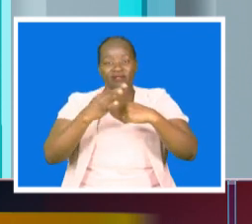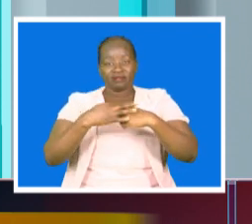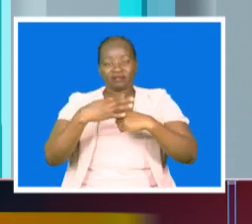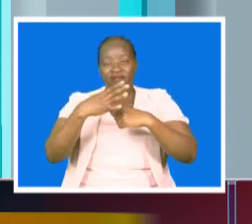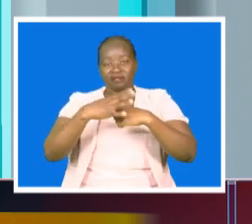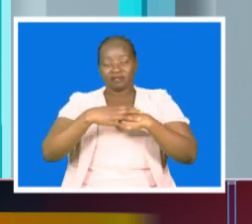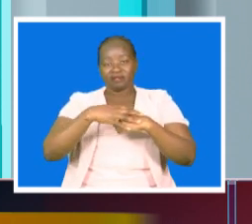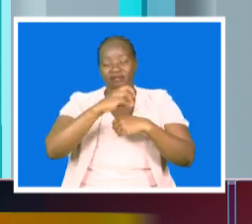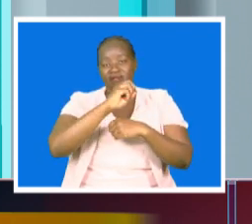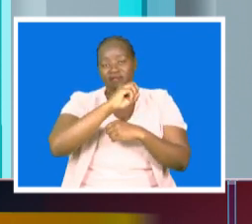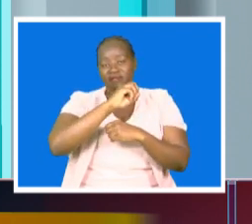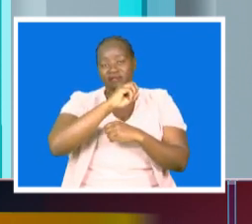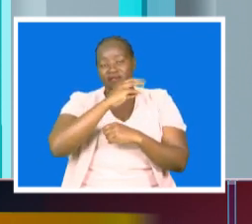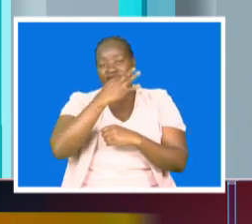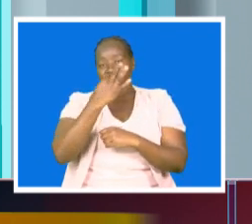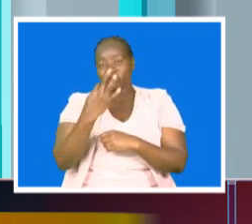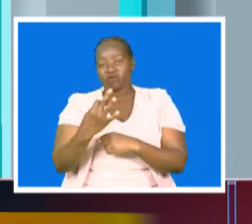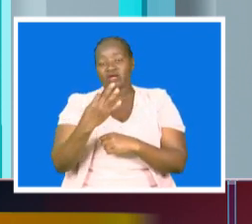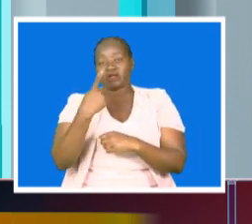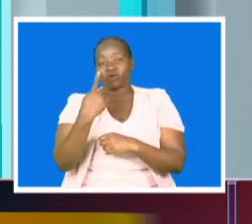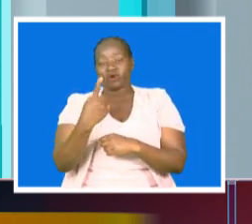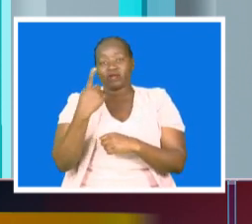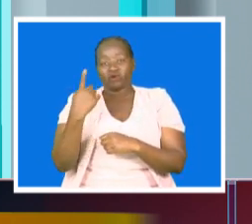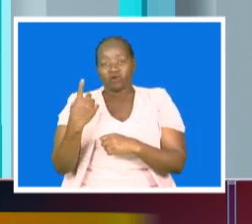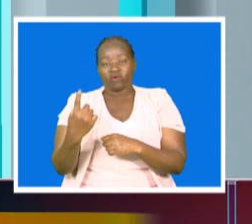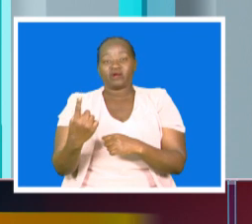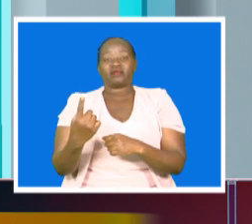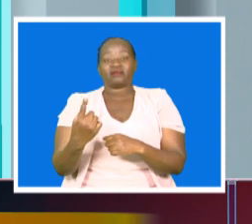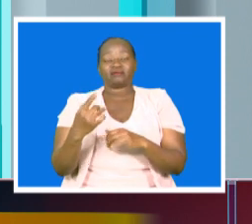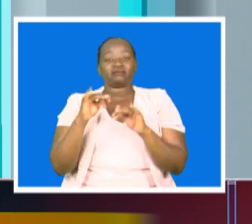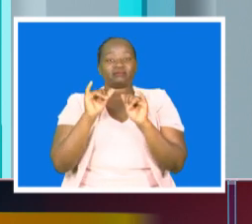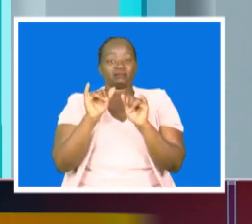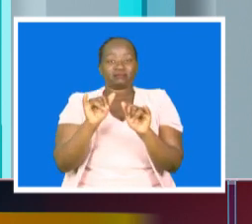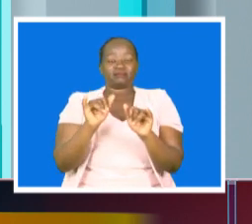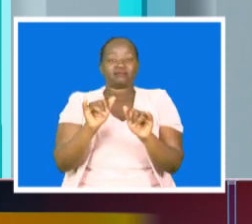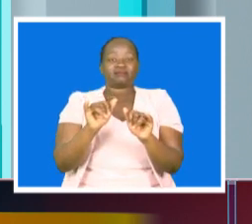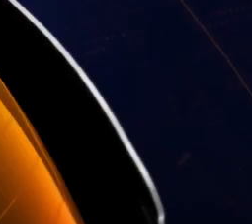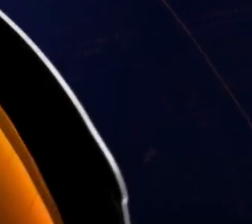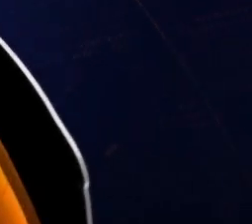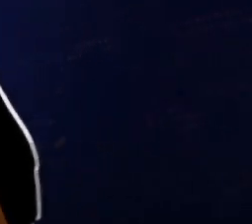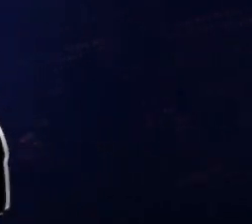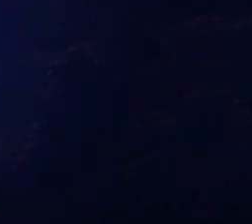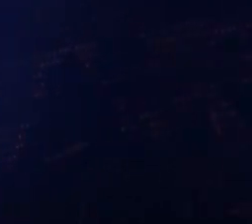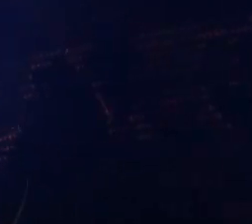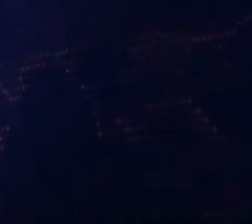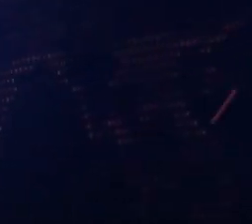emwe inyanya kenda kifuko. Edato emwe emwe dokae guthie kuraya